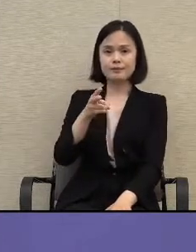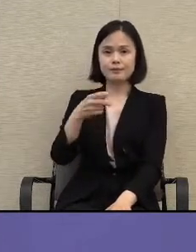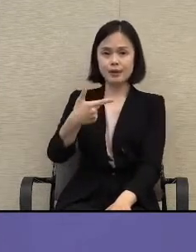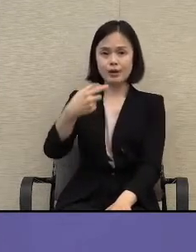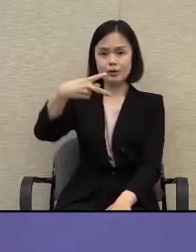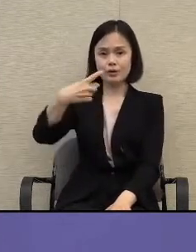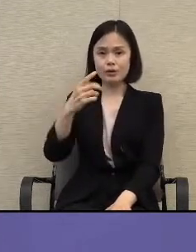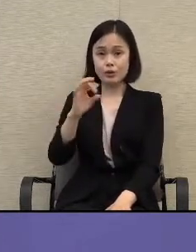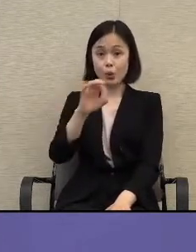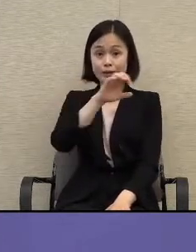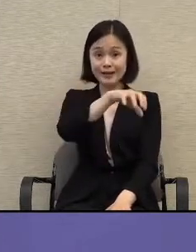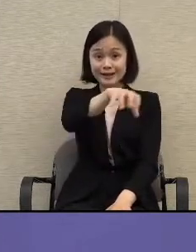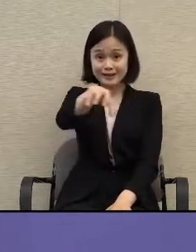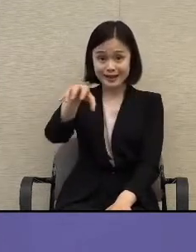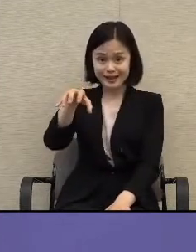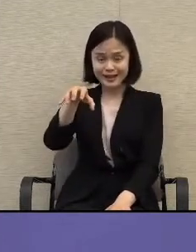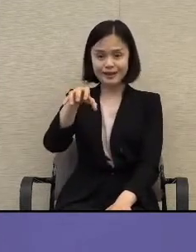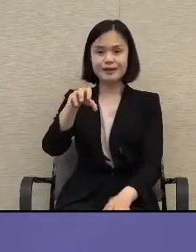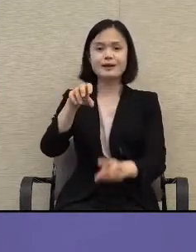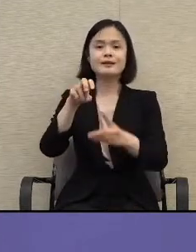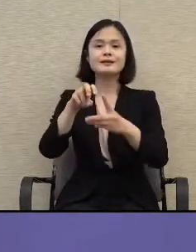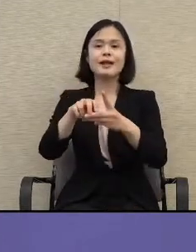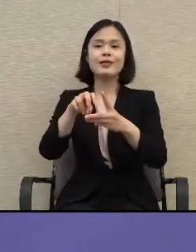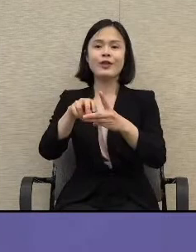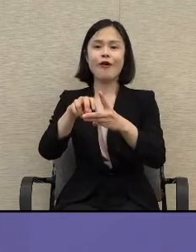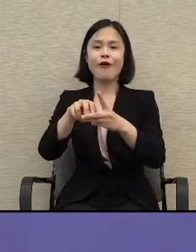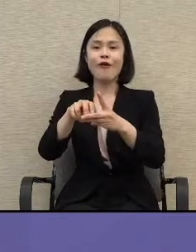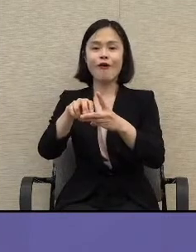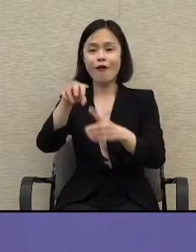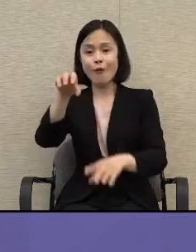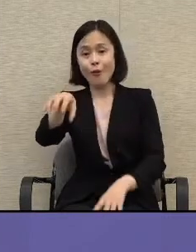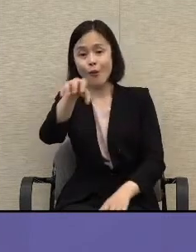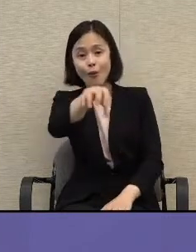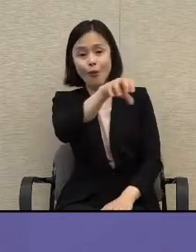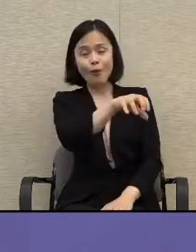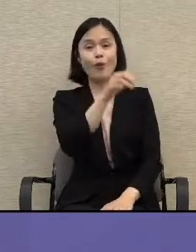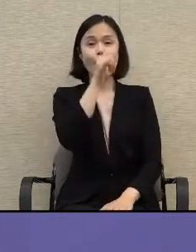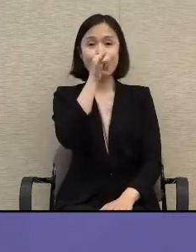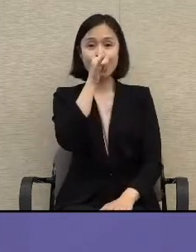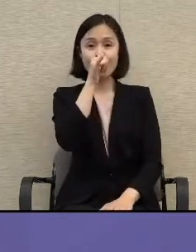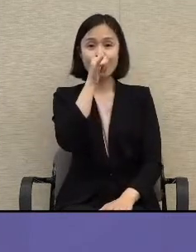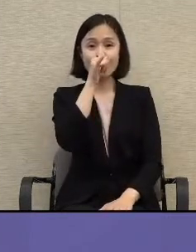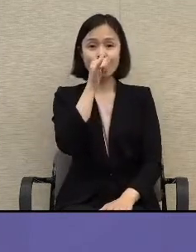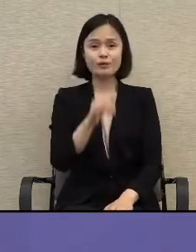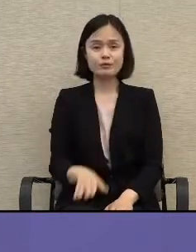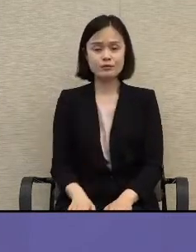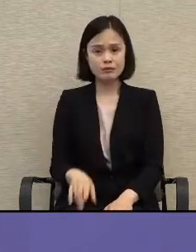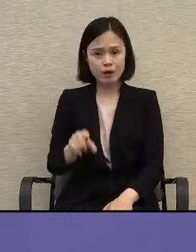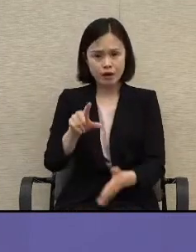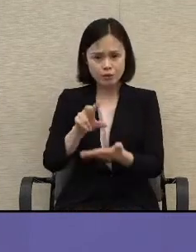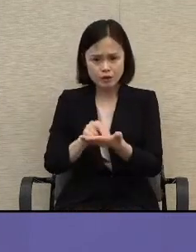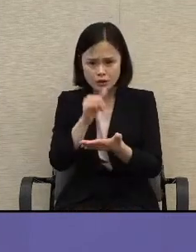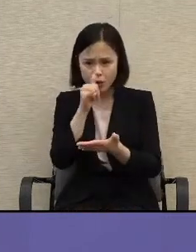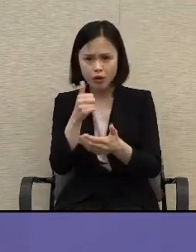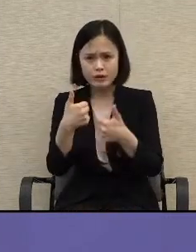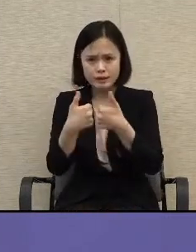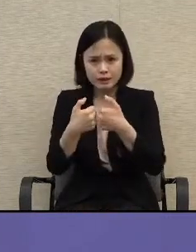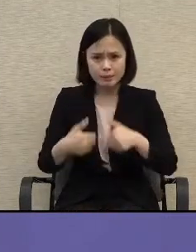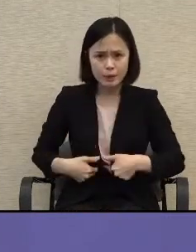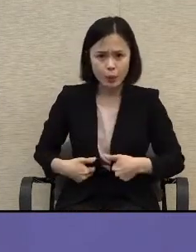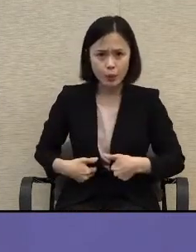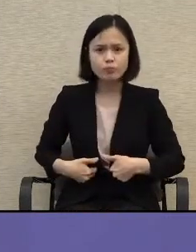되어 있어서 지역 주민이 정신건강 문제에 대해를 이제 호소하는 경우 스크리닝을 거쳐서